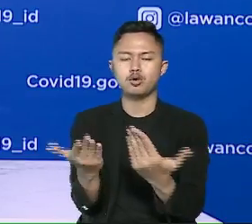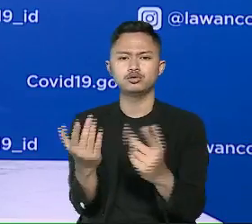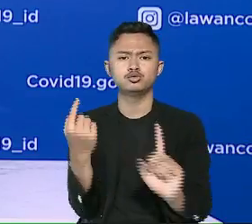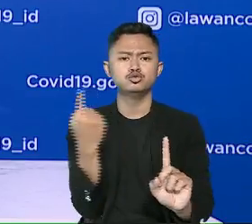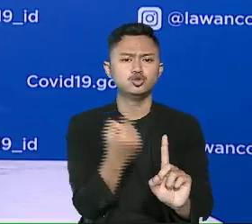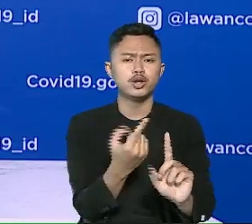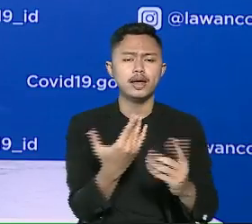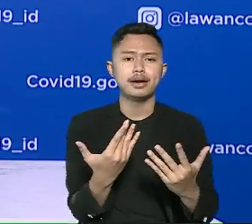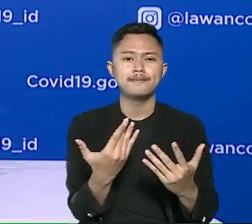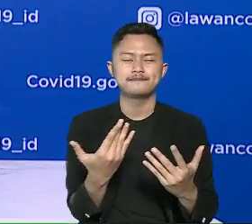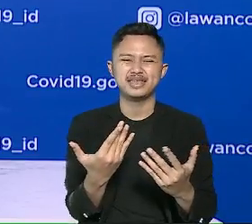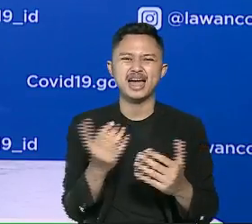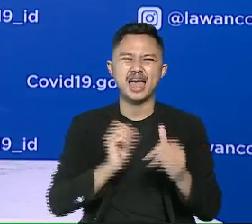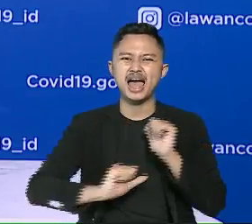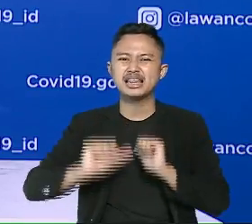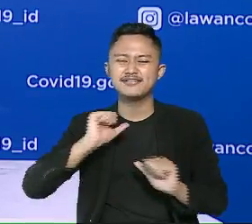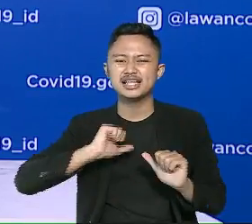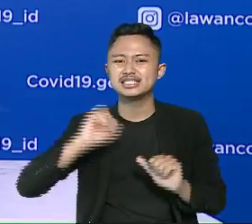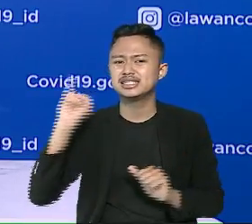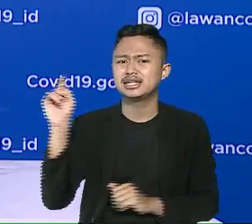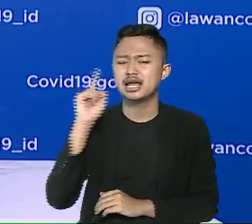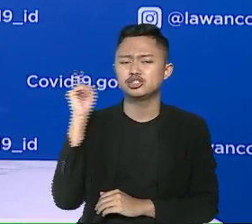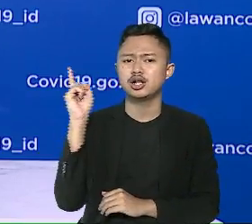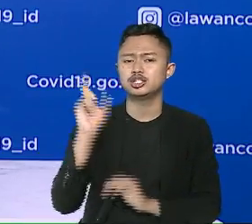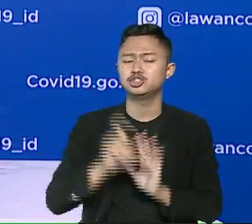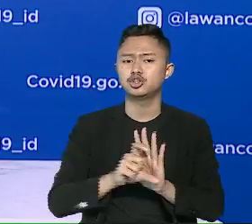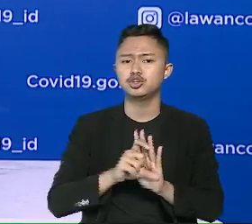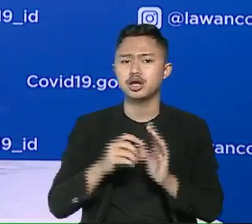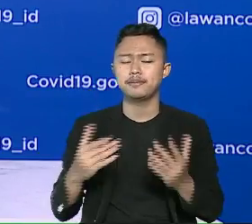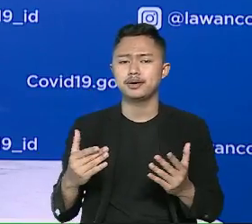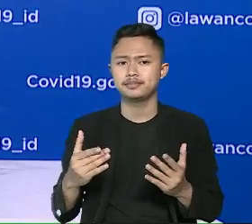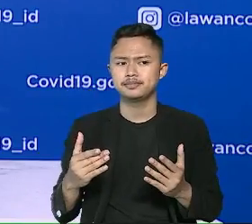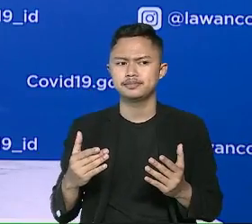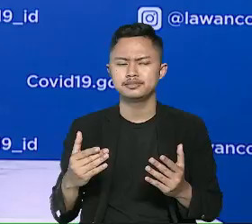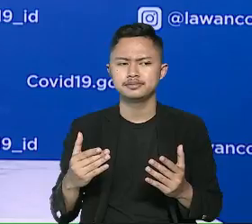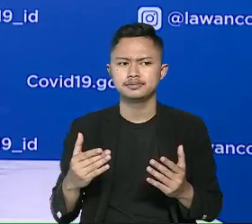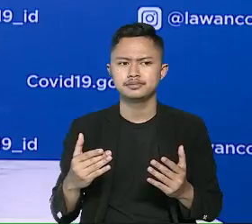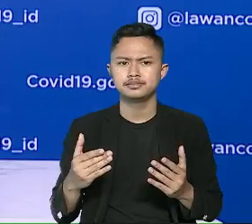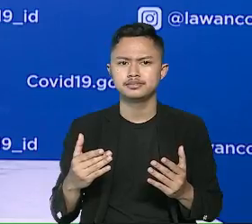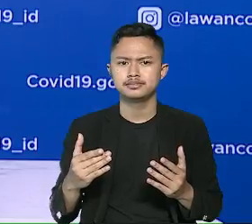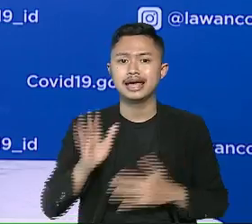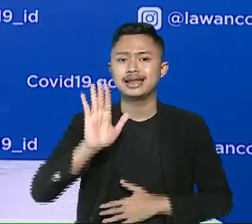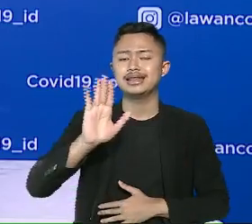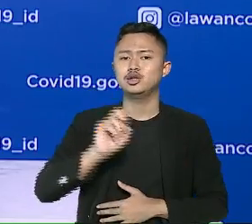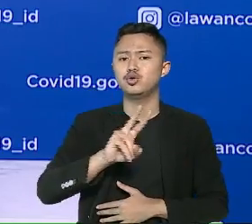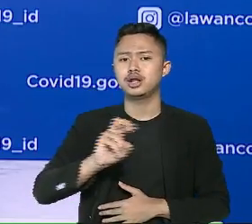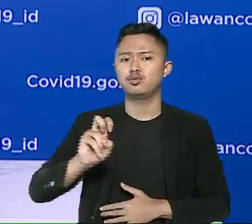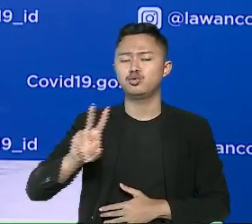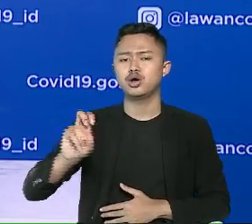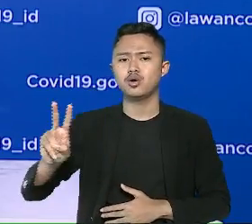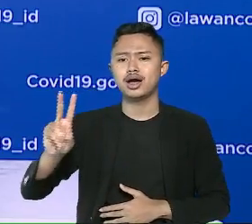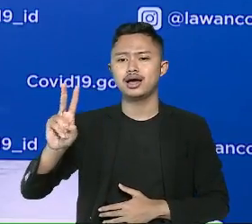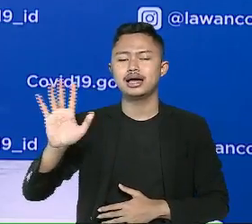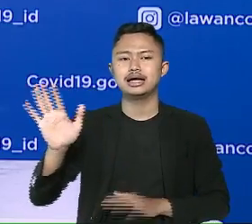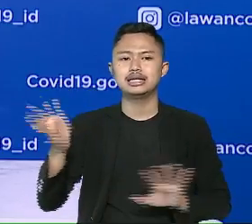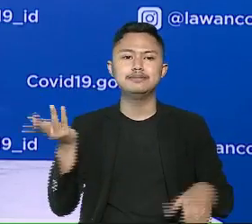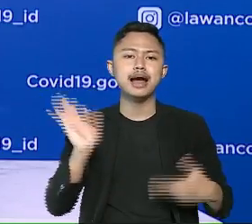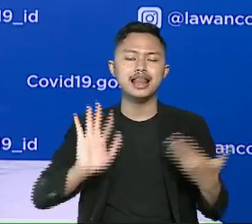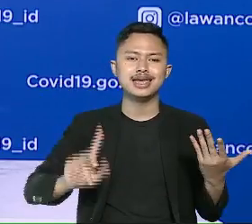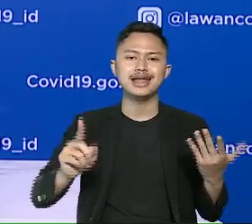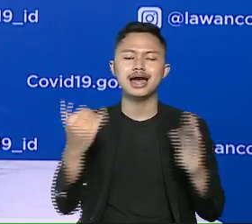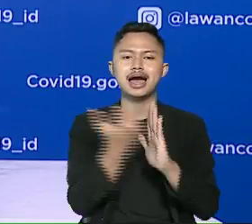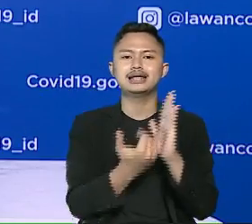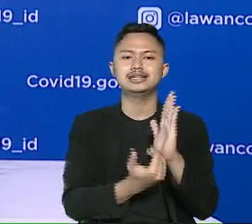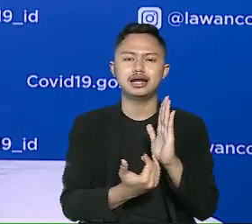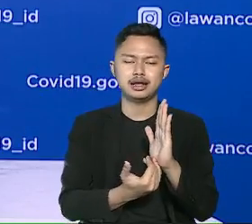mempersiapkan pelaksanaan kegiatan internasional, salah satunya G20 di Bali pada tahun 2022. Sebelumnya